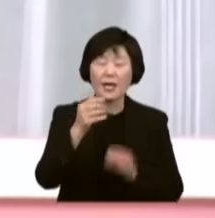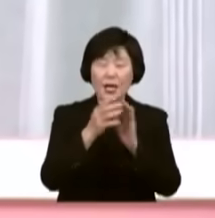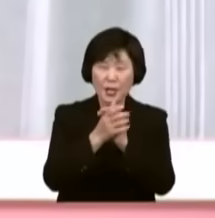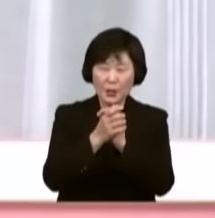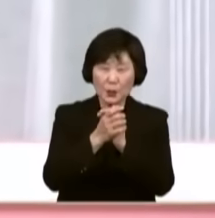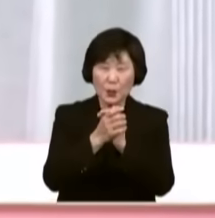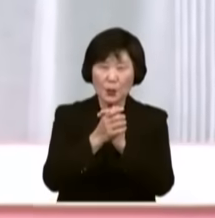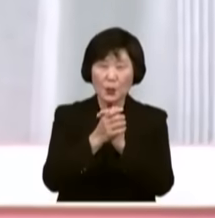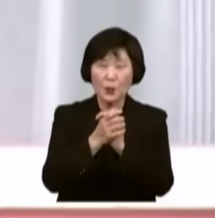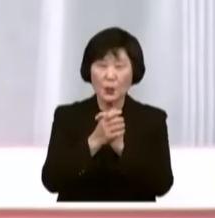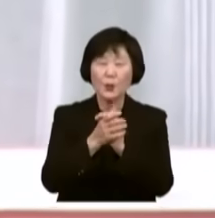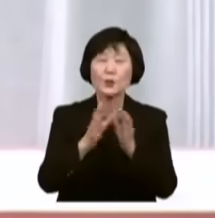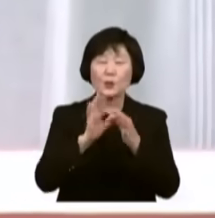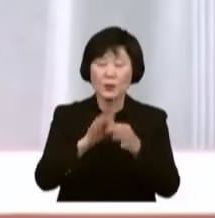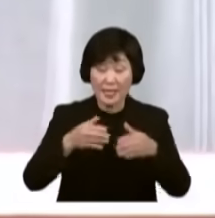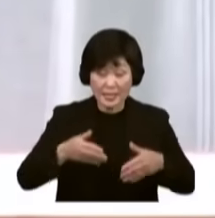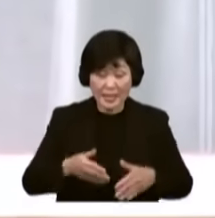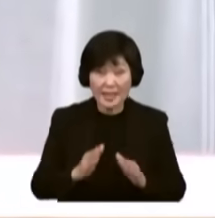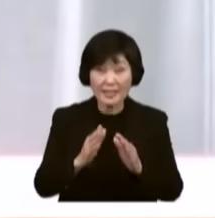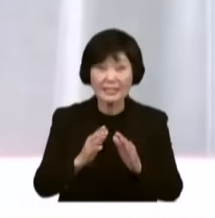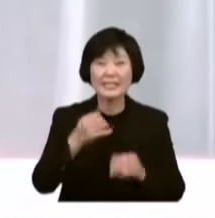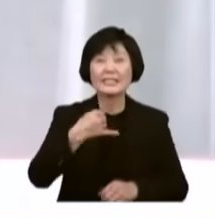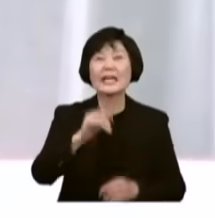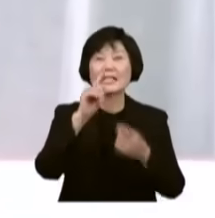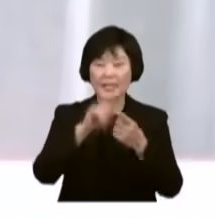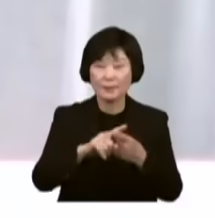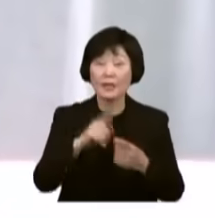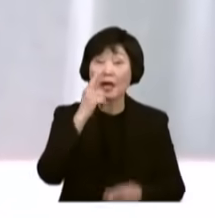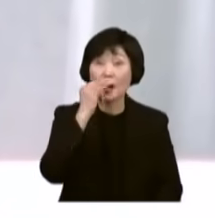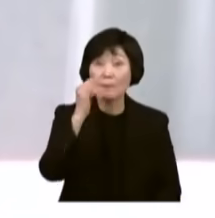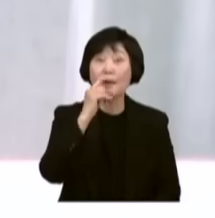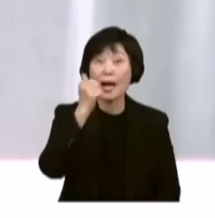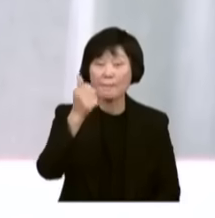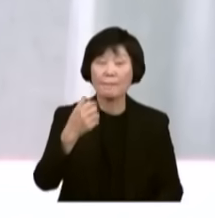기도로 태어난 딸답게 기도로 엄마 아빠 건강 책임질게.